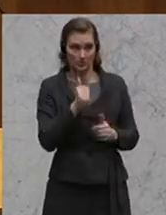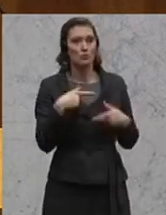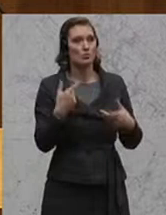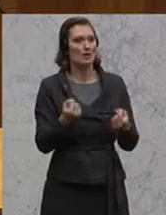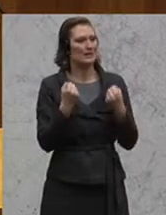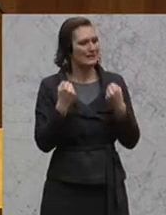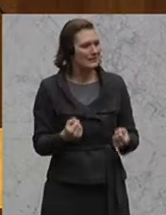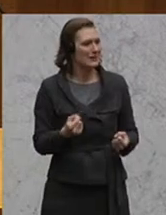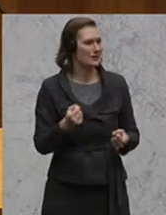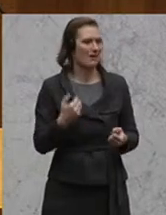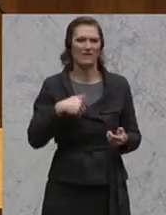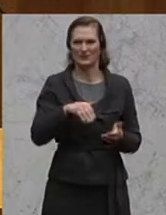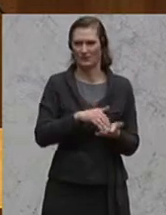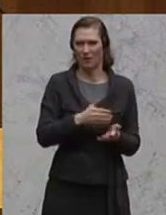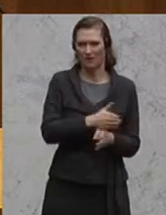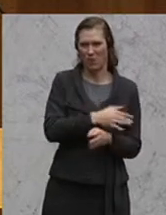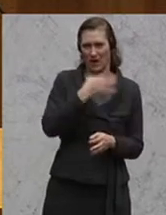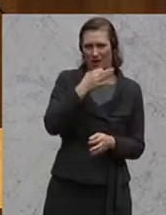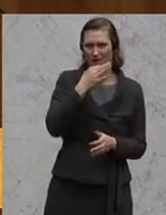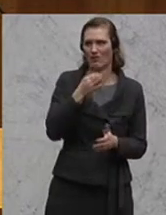es diese Dinge unterstützt, die ich vorher genannt habe.